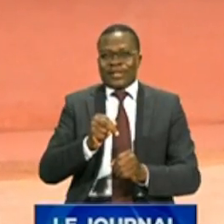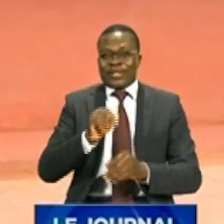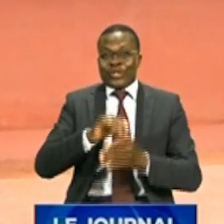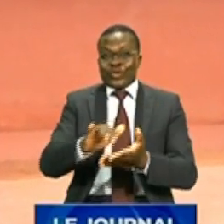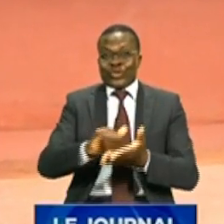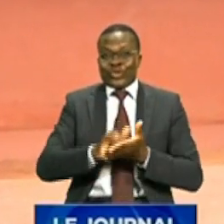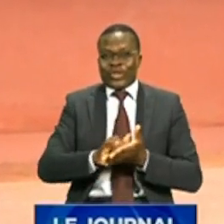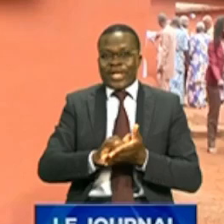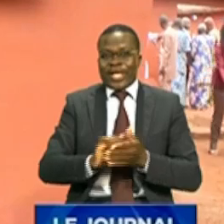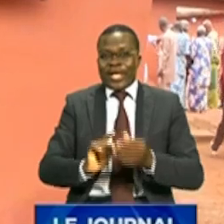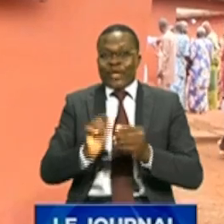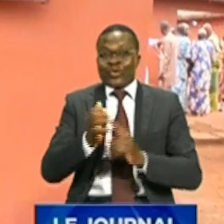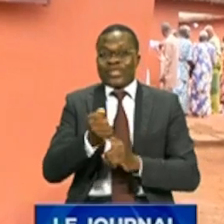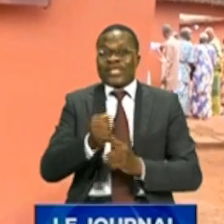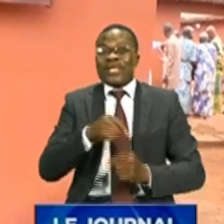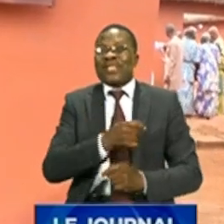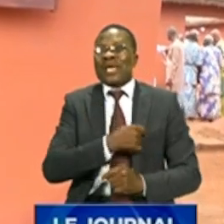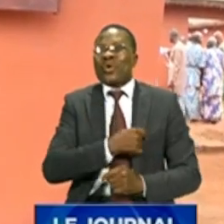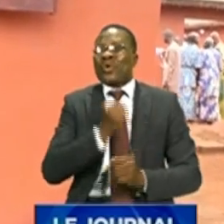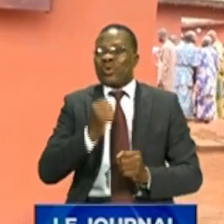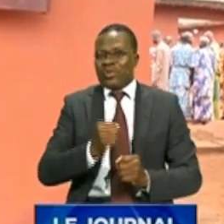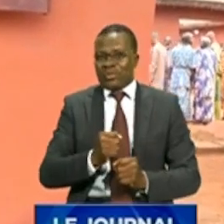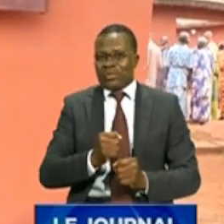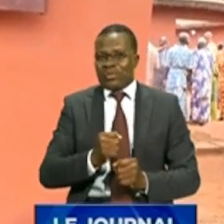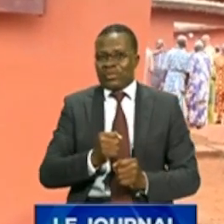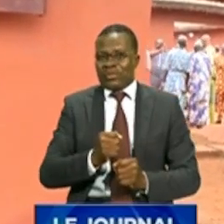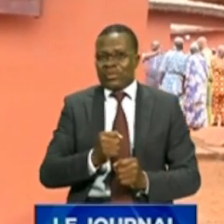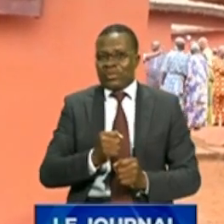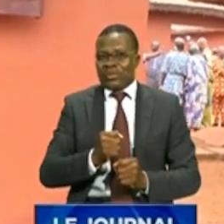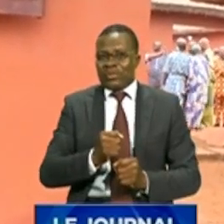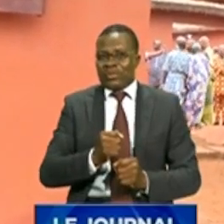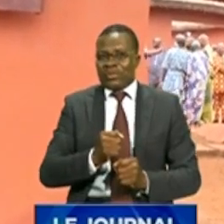Cela nous tient à cœur.